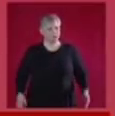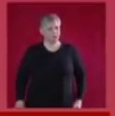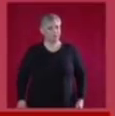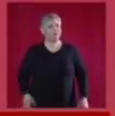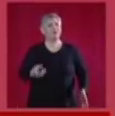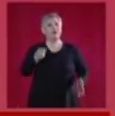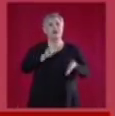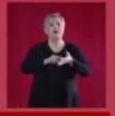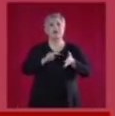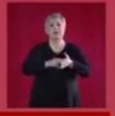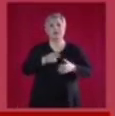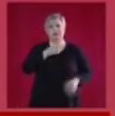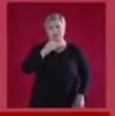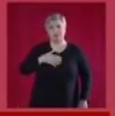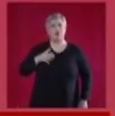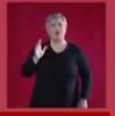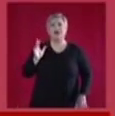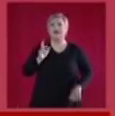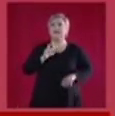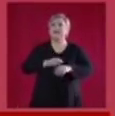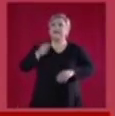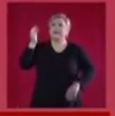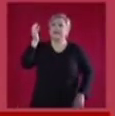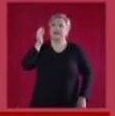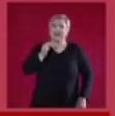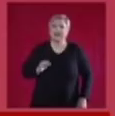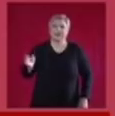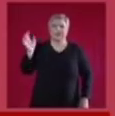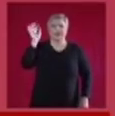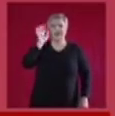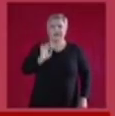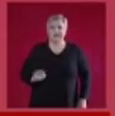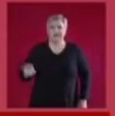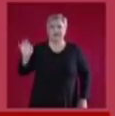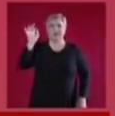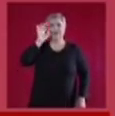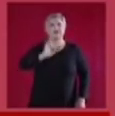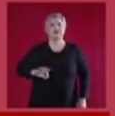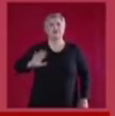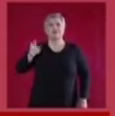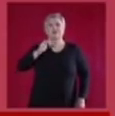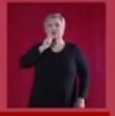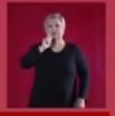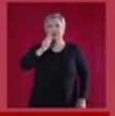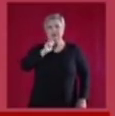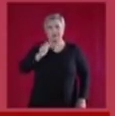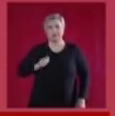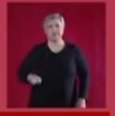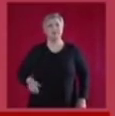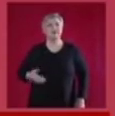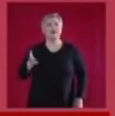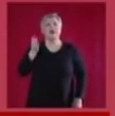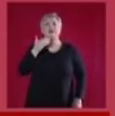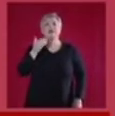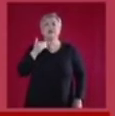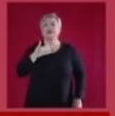σε μία τηλεοπτική συνέντευξη ίσως επειδή δεν έχει φροντίσει και για τα μηχανάκια που μετράνε